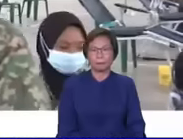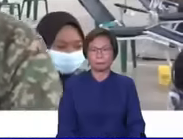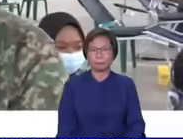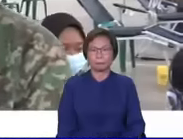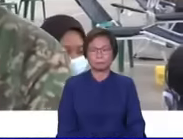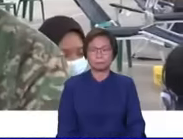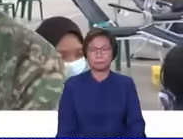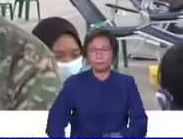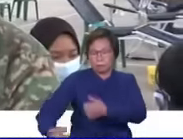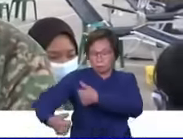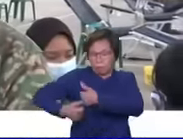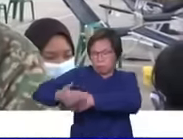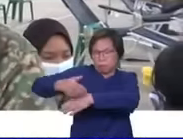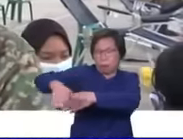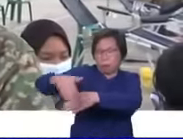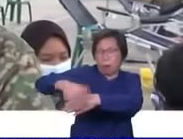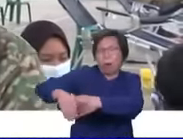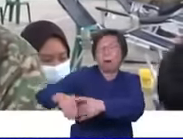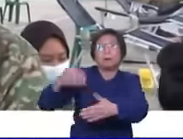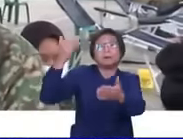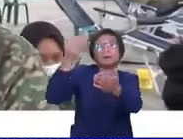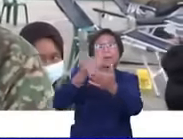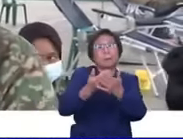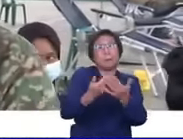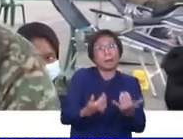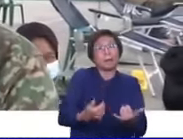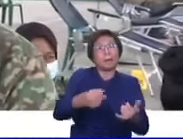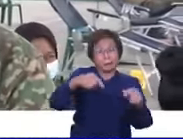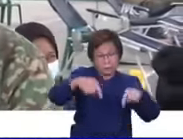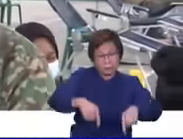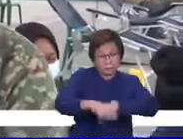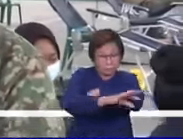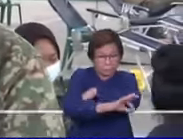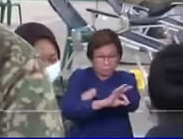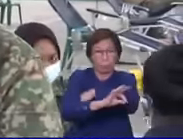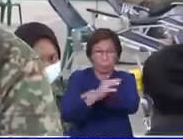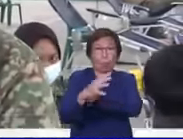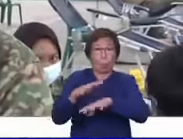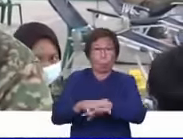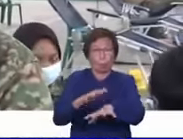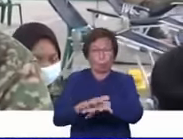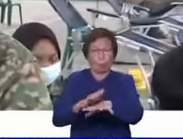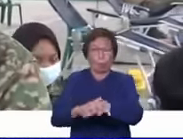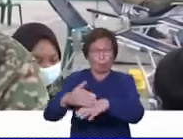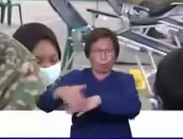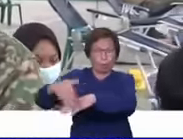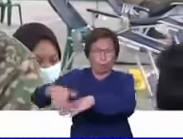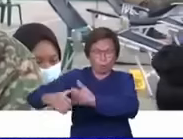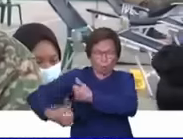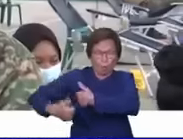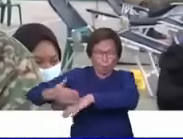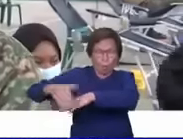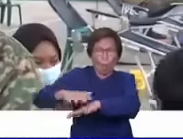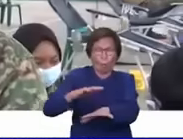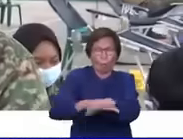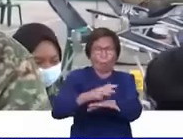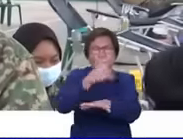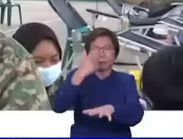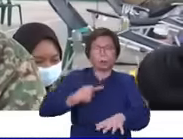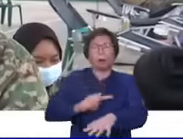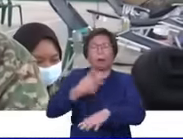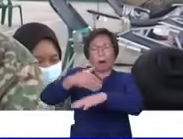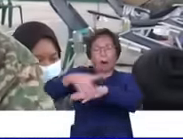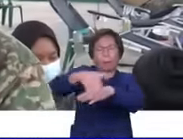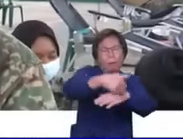Hai penugasan troll single-single ke hari ini di negeri sembilan Niaga tinggi juga kita mengatur